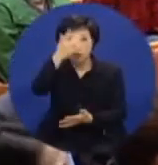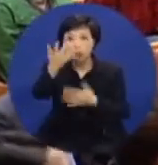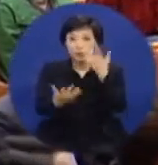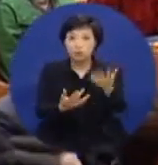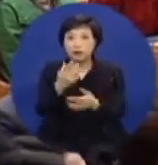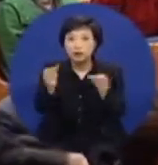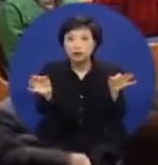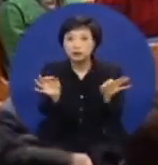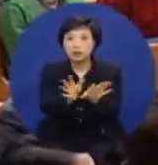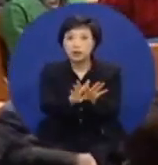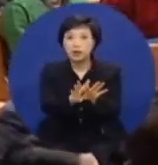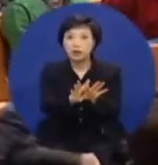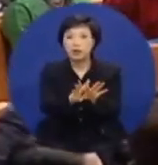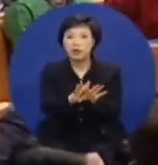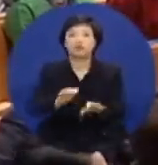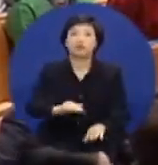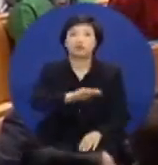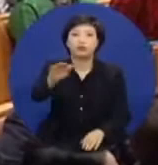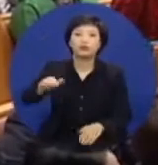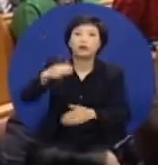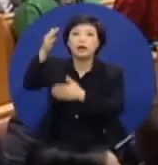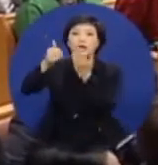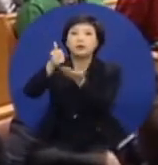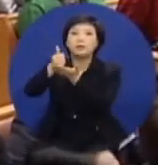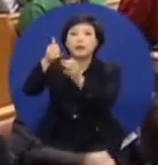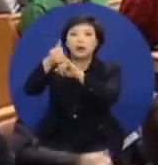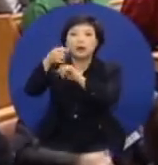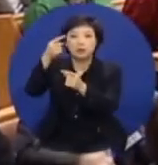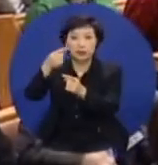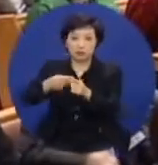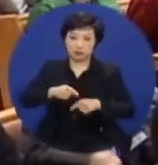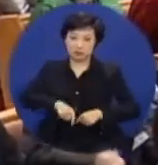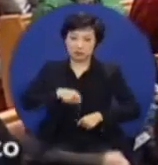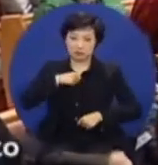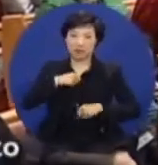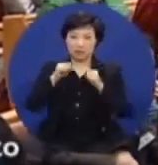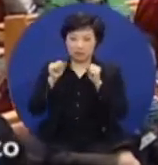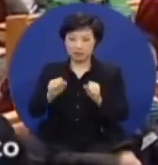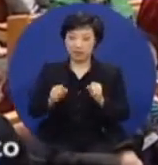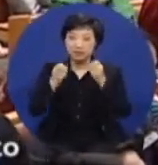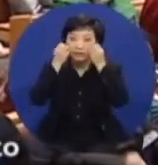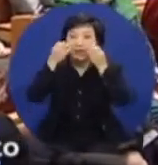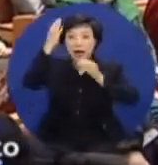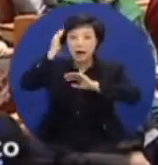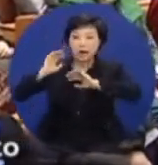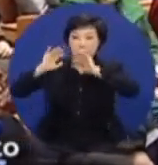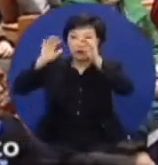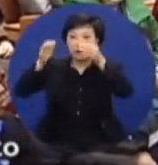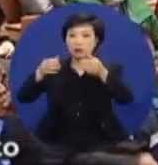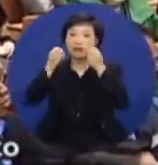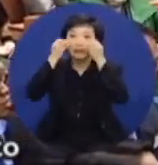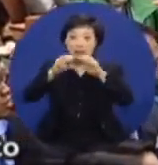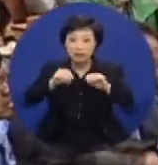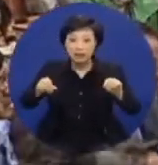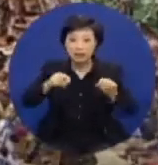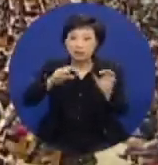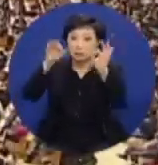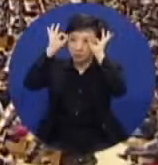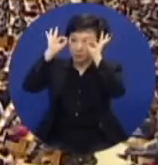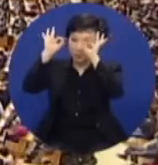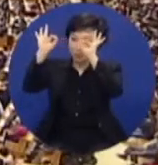지연이와 우리는 그의 약속대로 의해 거 하는가 제 하늘과 새 땅을 바라보다